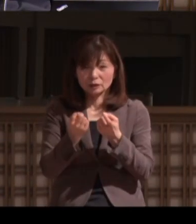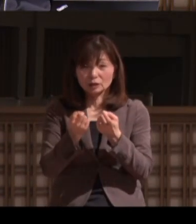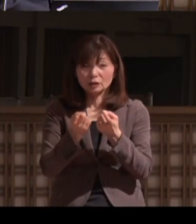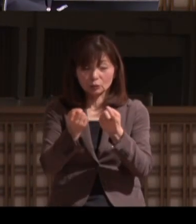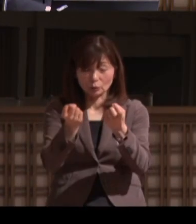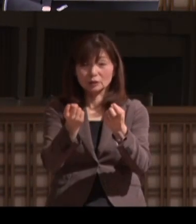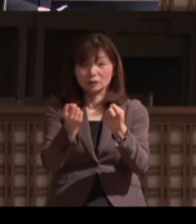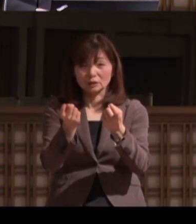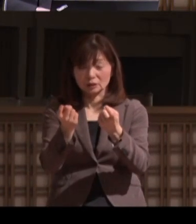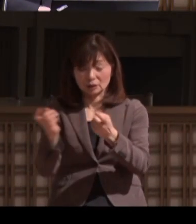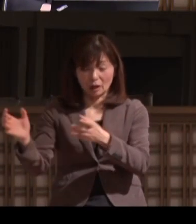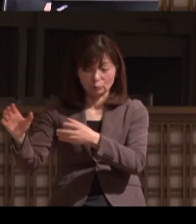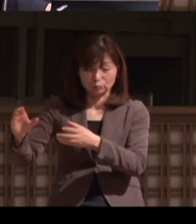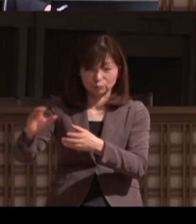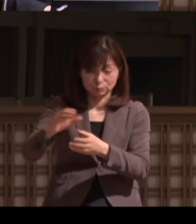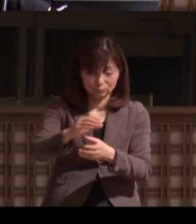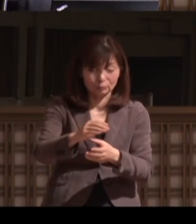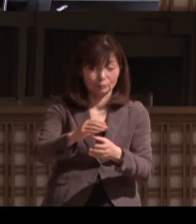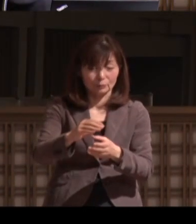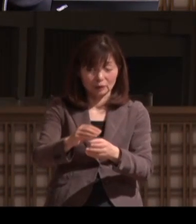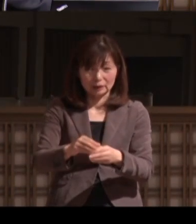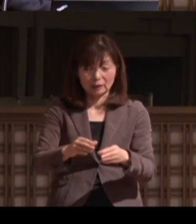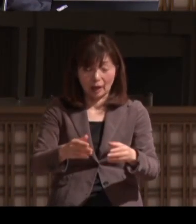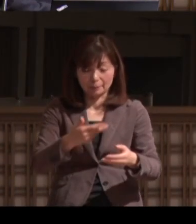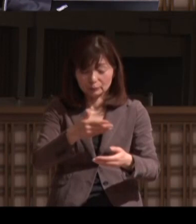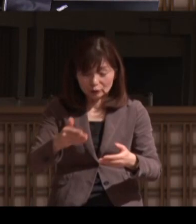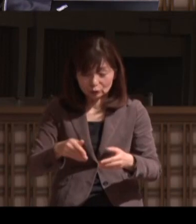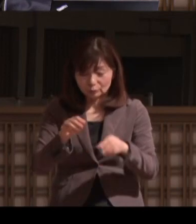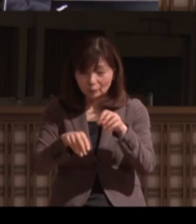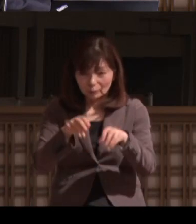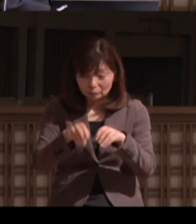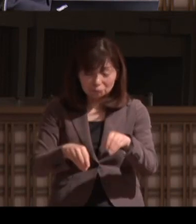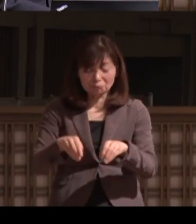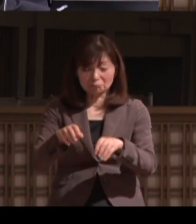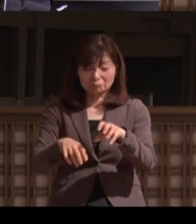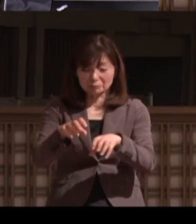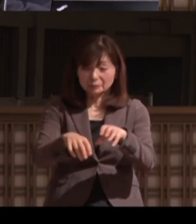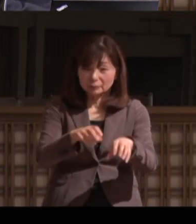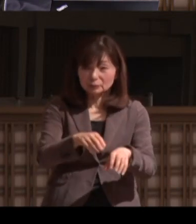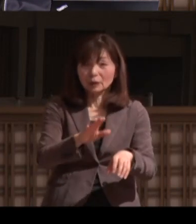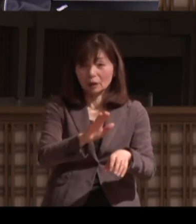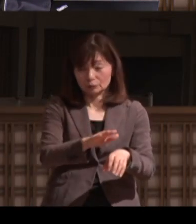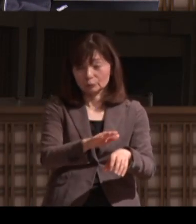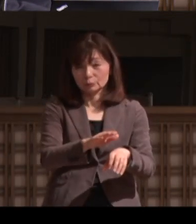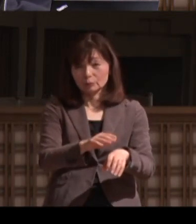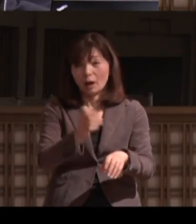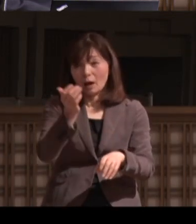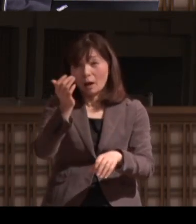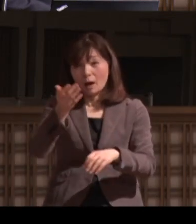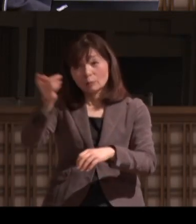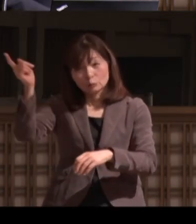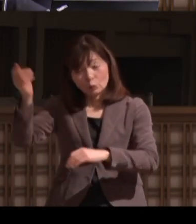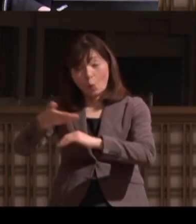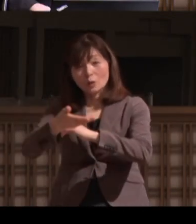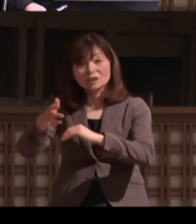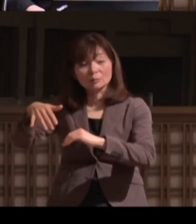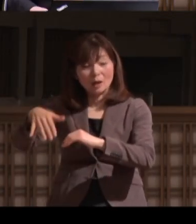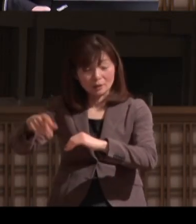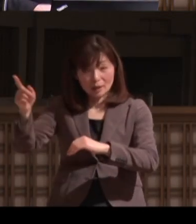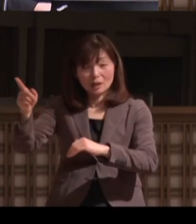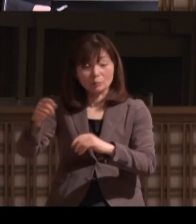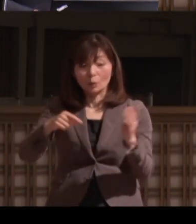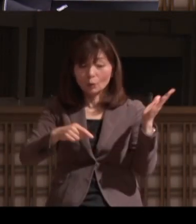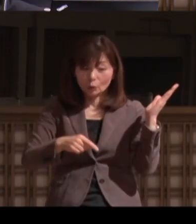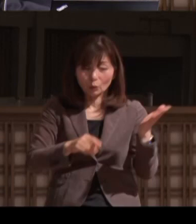水場であるヌタ場です私ども島根にいてもこんな美しいえヌタ場を見ることはほとんど